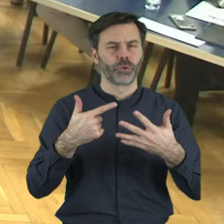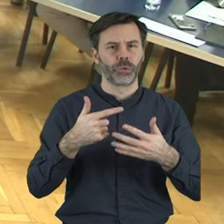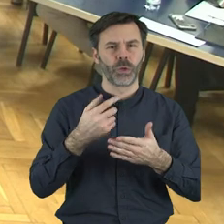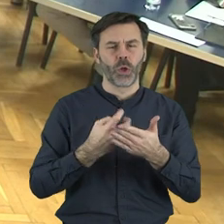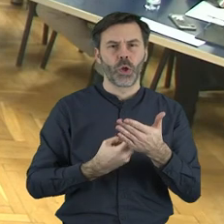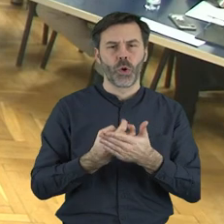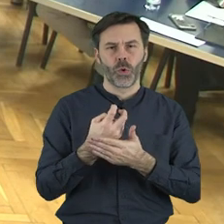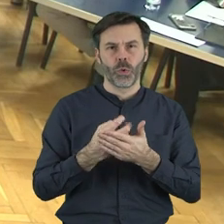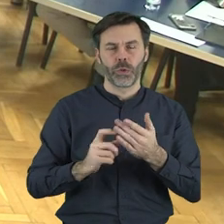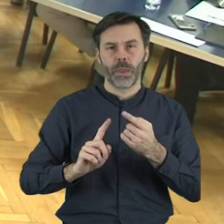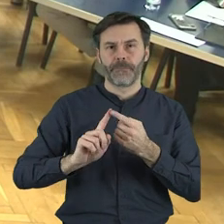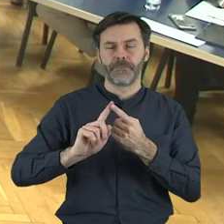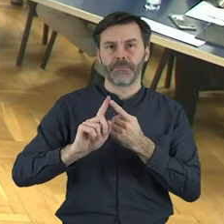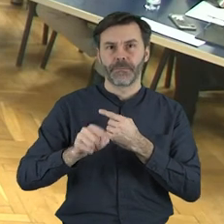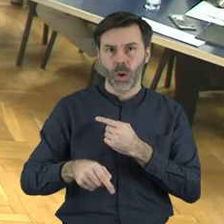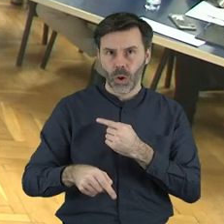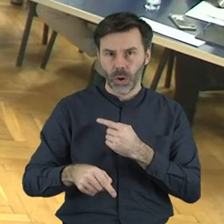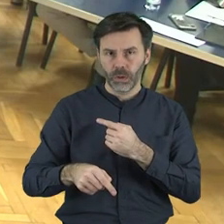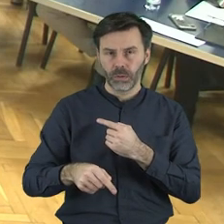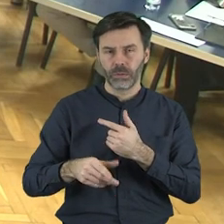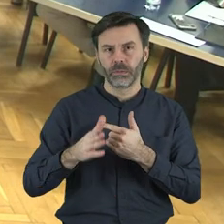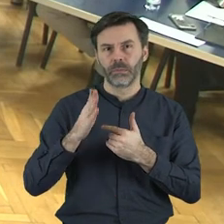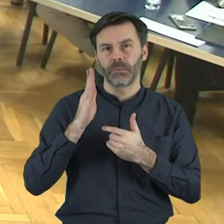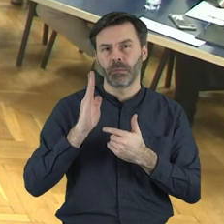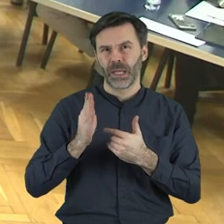działanie związane z